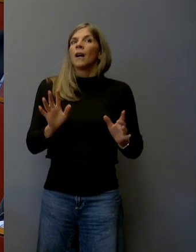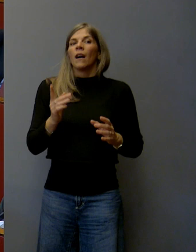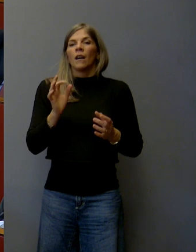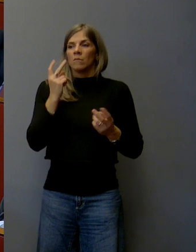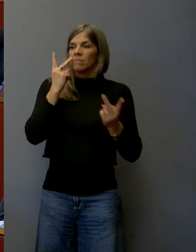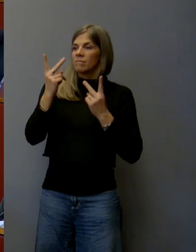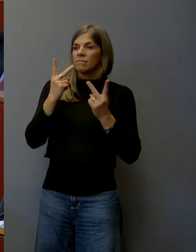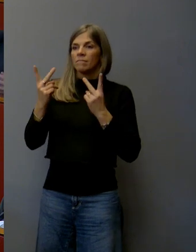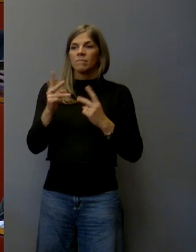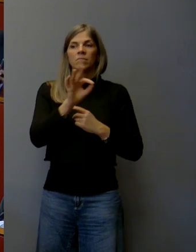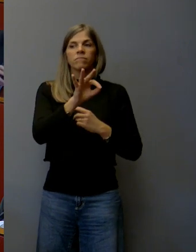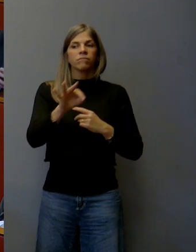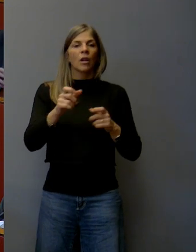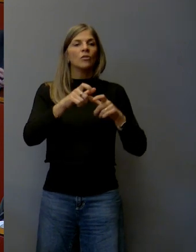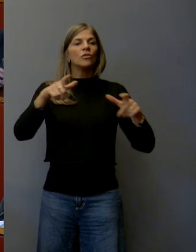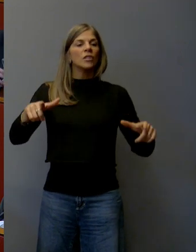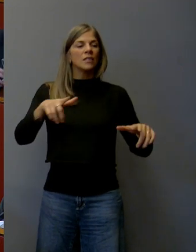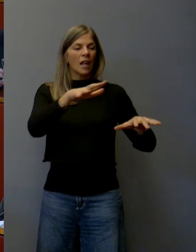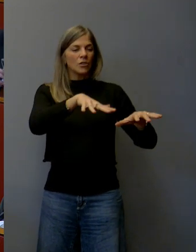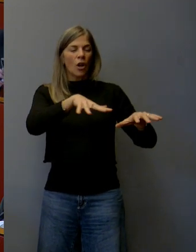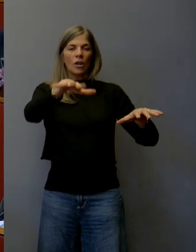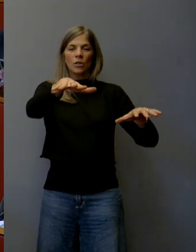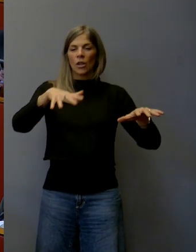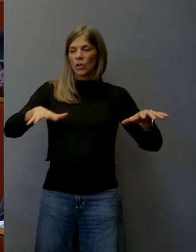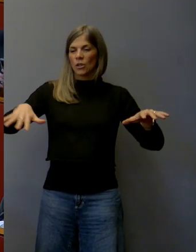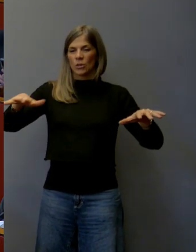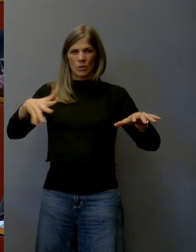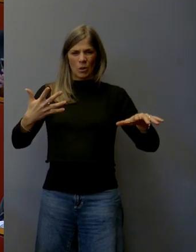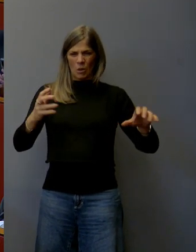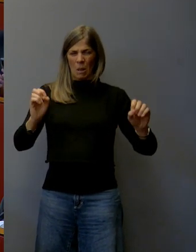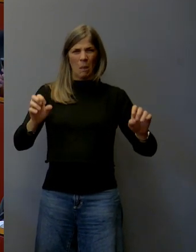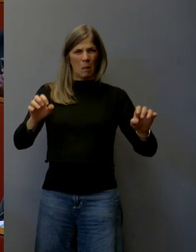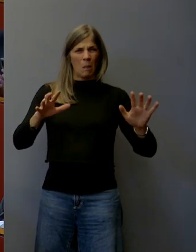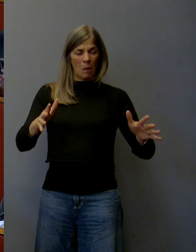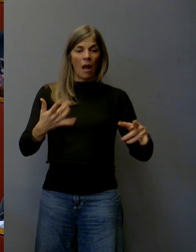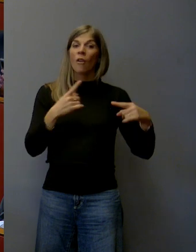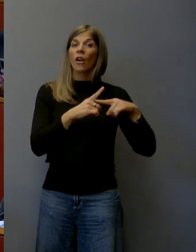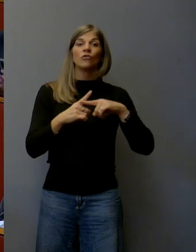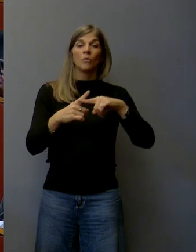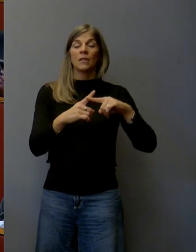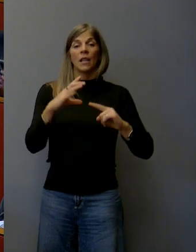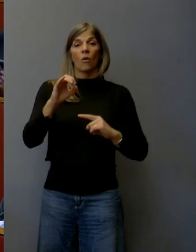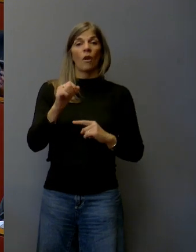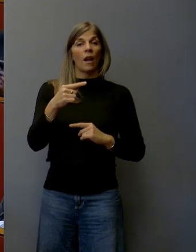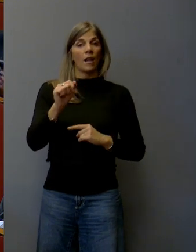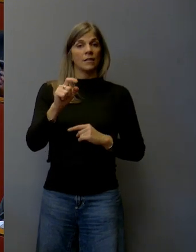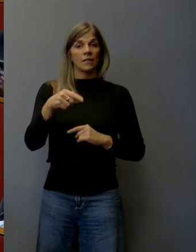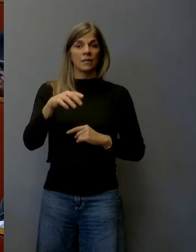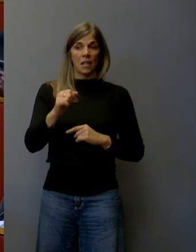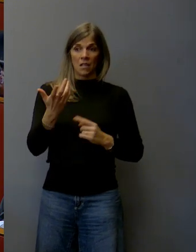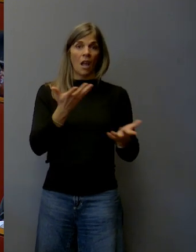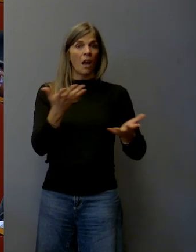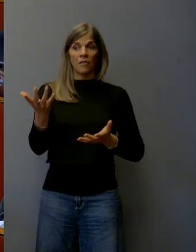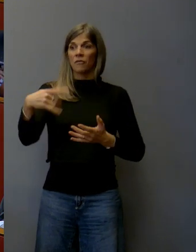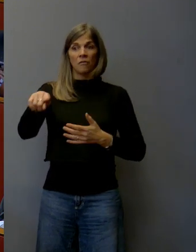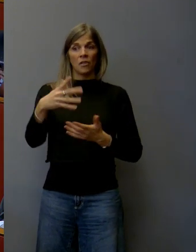abbandonati certi pezzi della nostra città Il cimitero della castagna Invito chiunque andare a fare un giro e vedere se